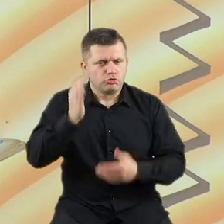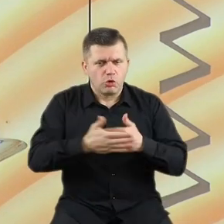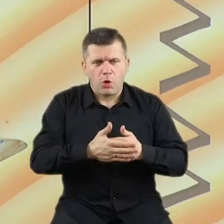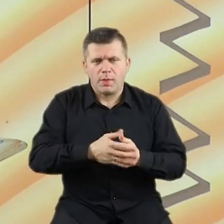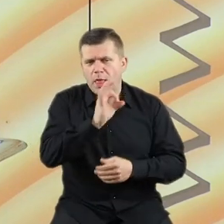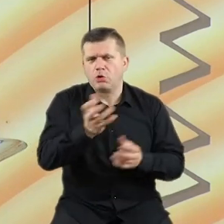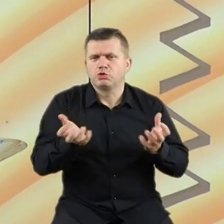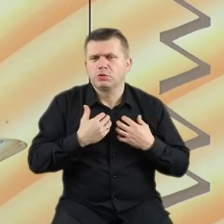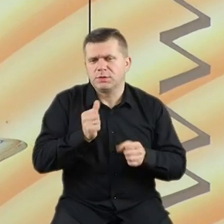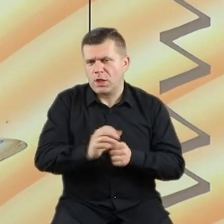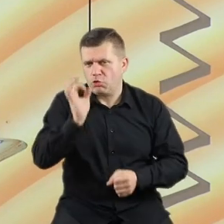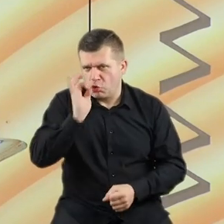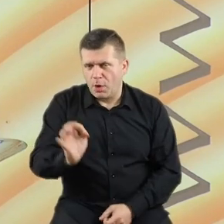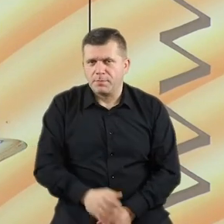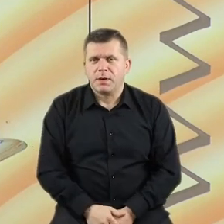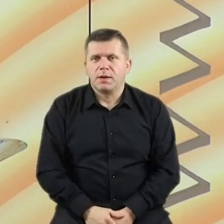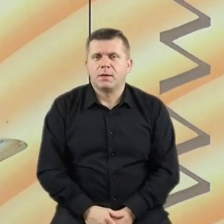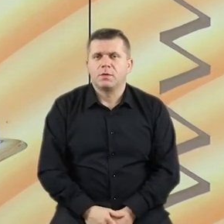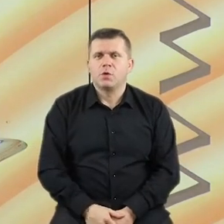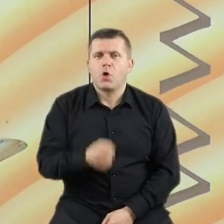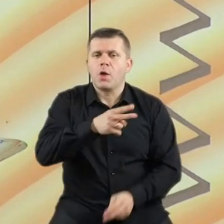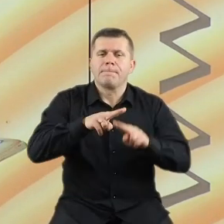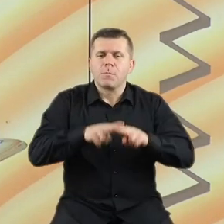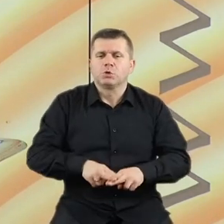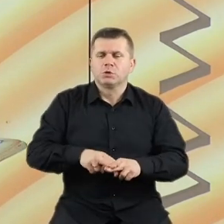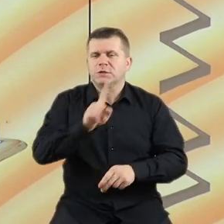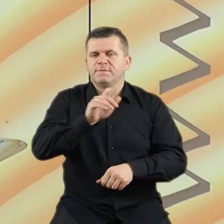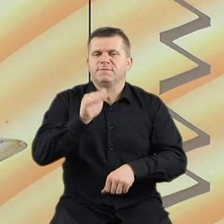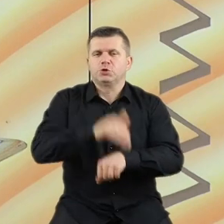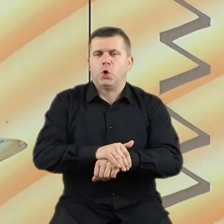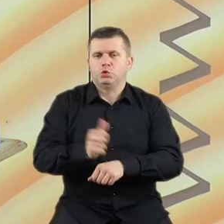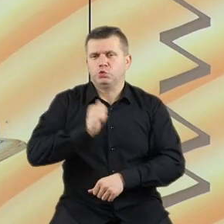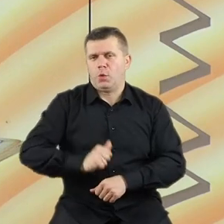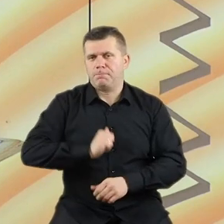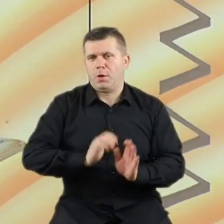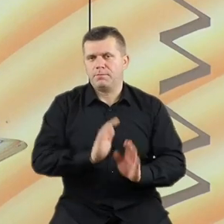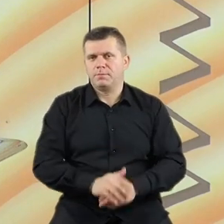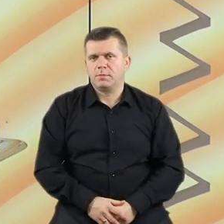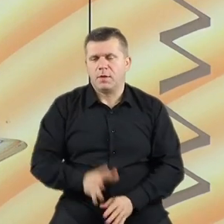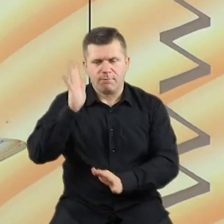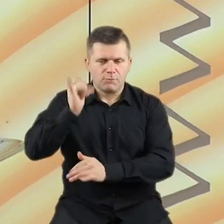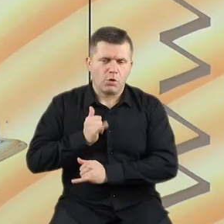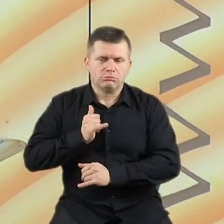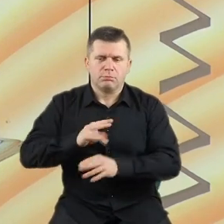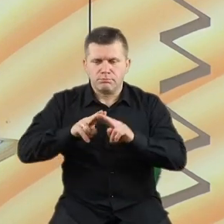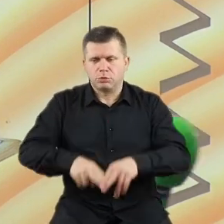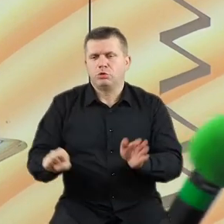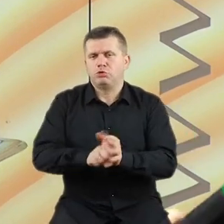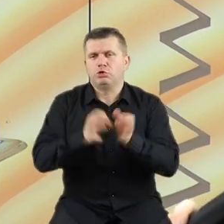Jego życie jest takie dobre. Tylko, że on pozostał w zgodzie z sobą. Tak mi się wydaje. On w tym wojsku pozostał do